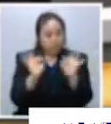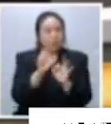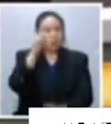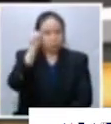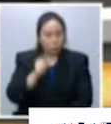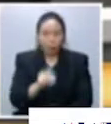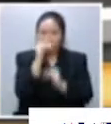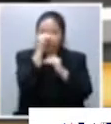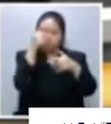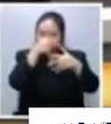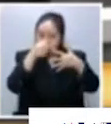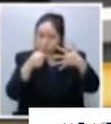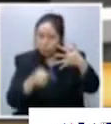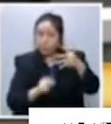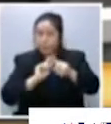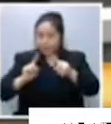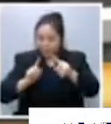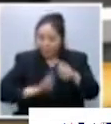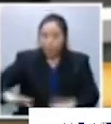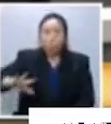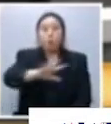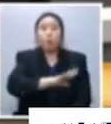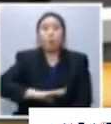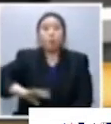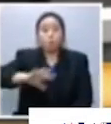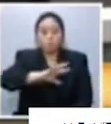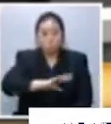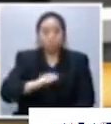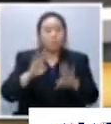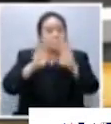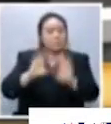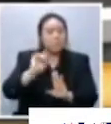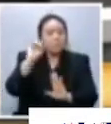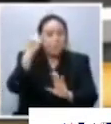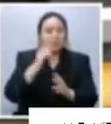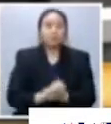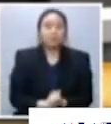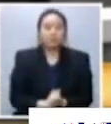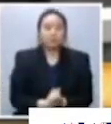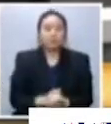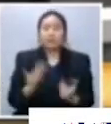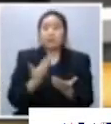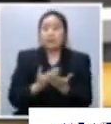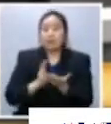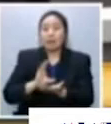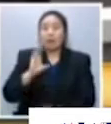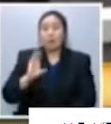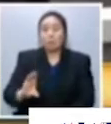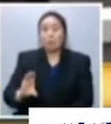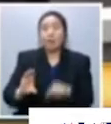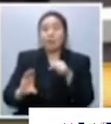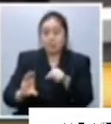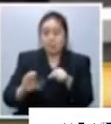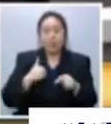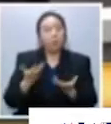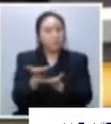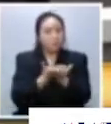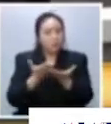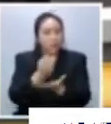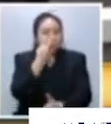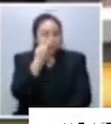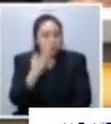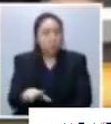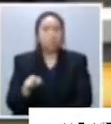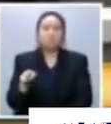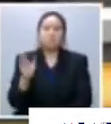ดให้มันครอบคลุมภัยคุกคามแบบใหม่นะครับเล่มงบประมาณปีนี้เนี่ยเราพิจารณาดูแล้วยังขาด